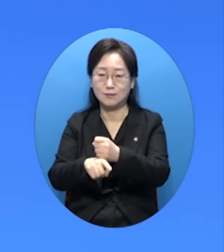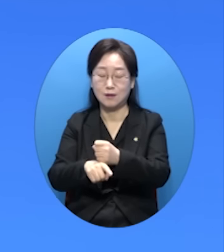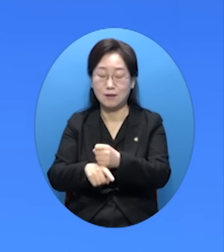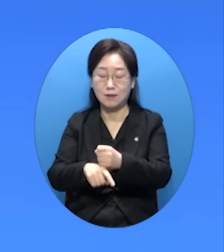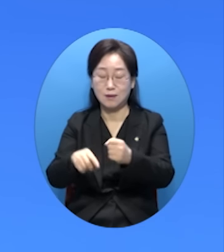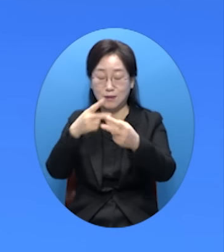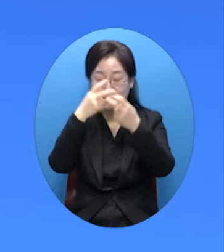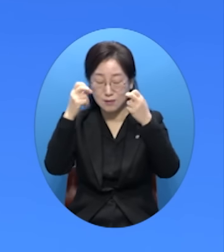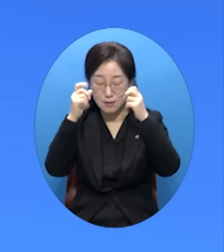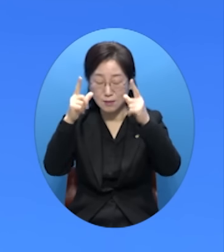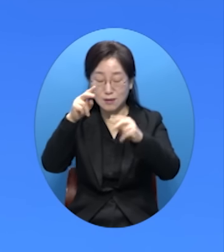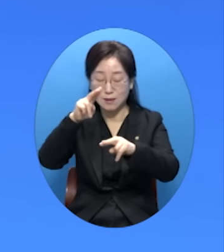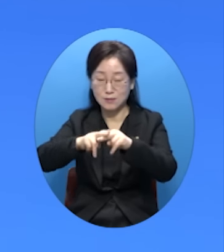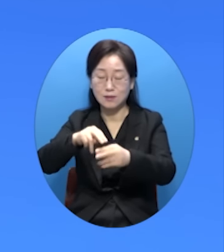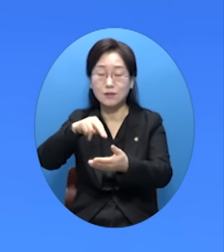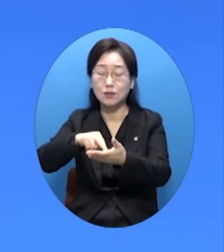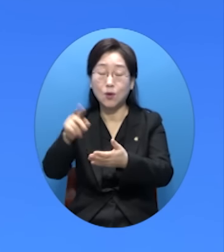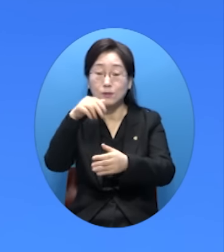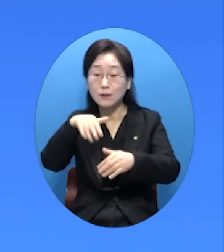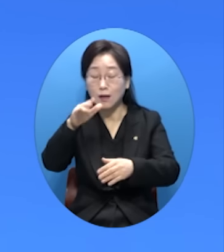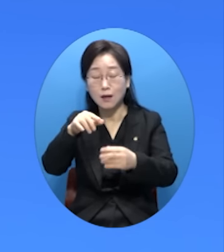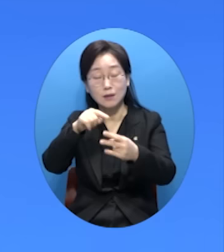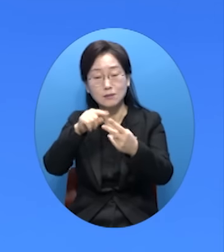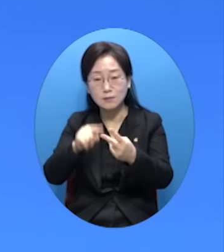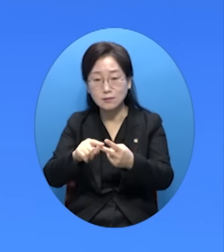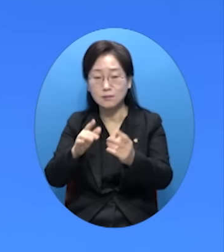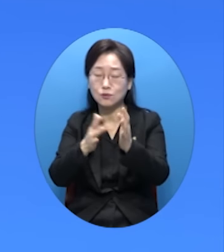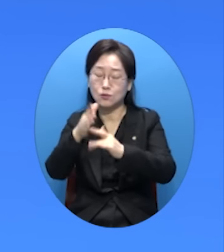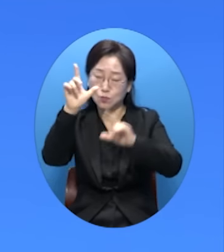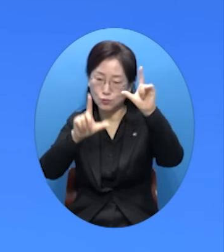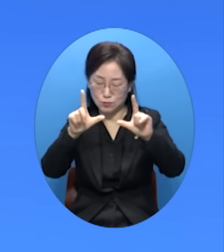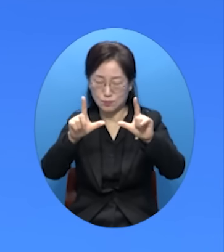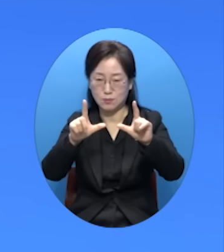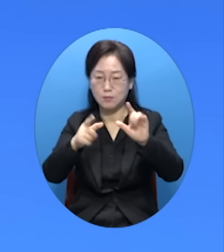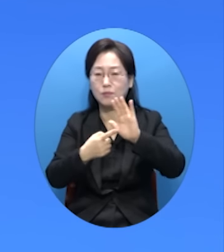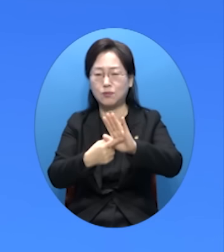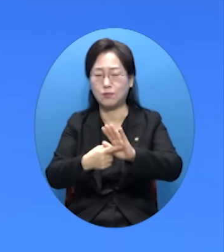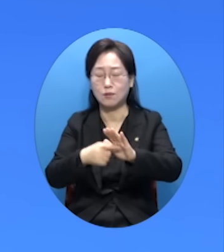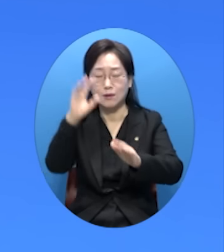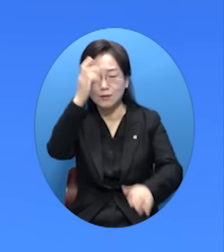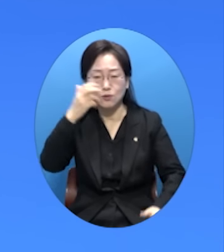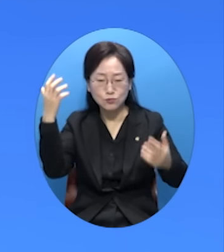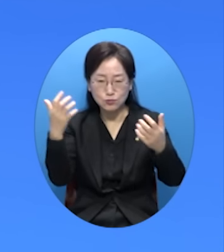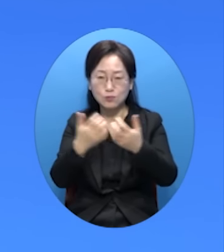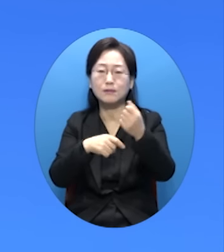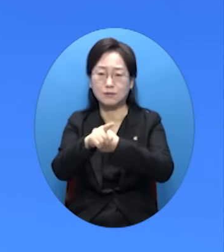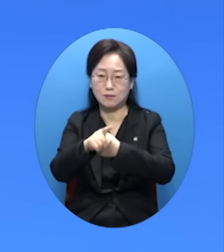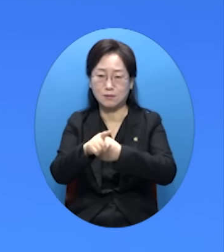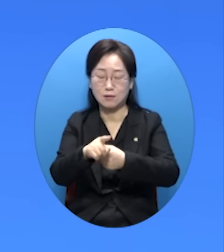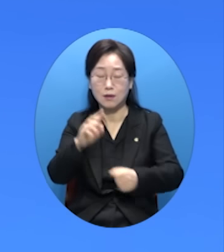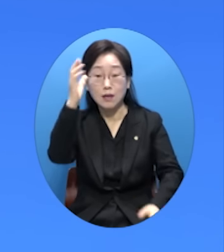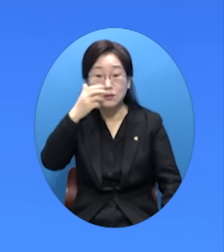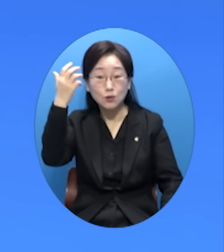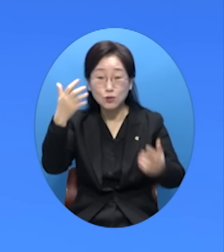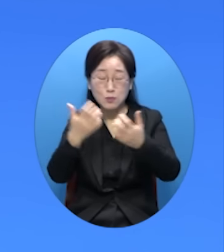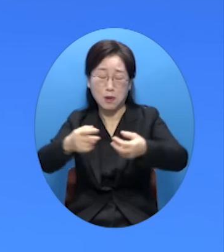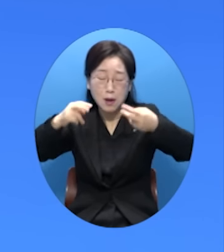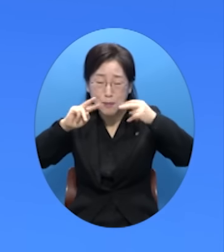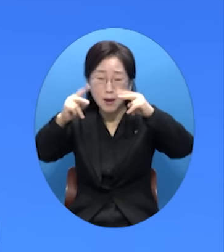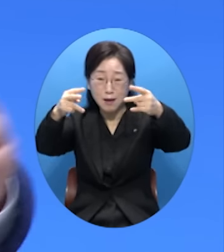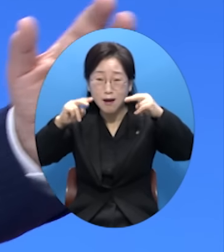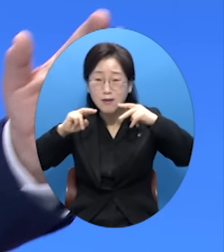자나깨나 안전하사나 어디를 가든지 예수님의 모습이 보여야 됩니다. 그것이 성령 충만입니다. 성령 충만이 막 방언을